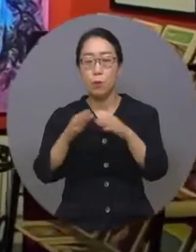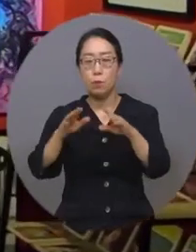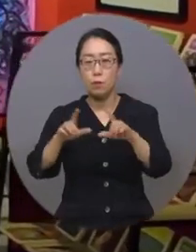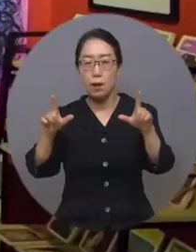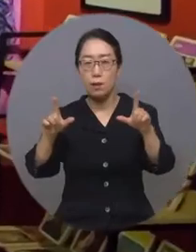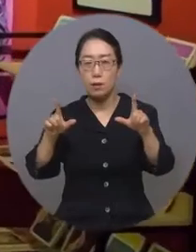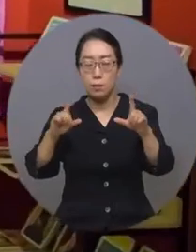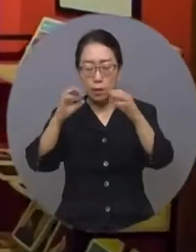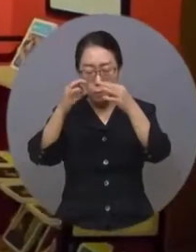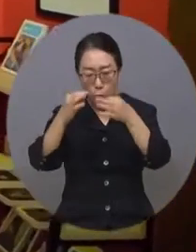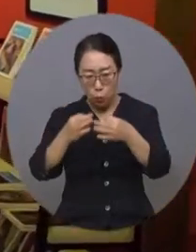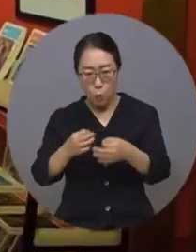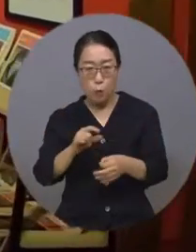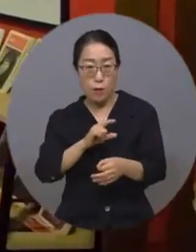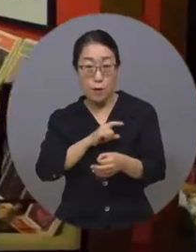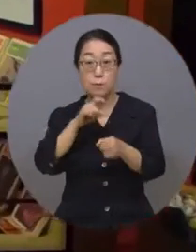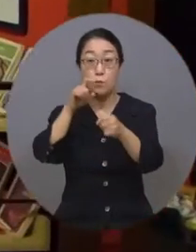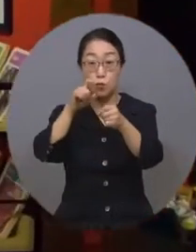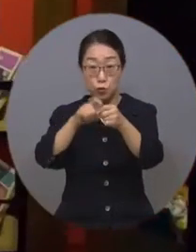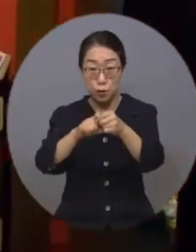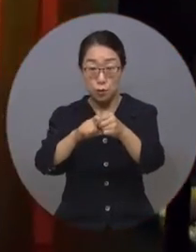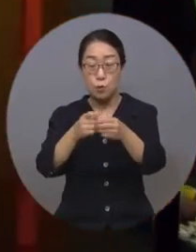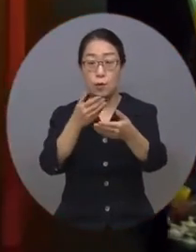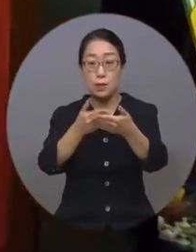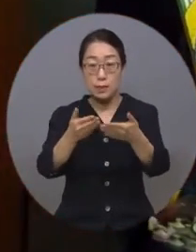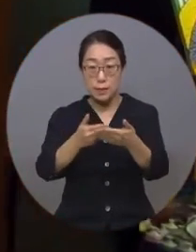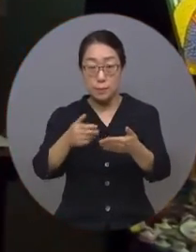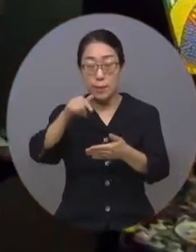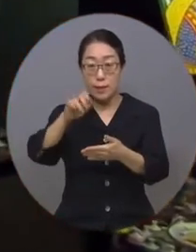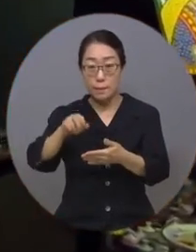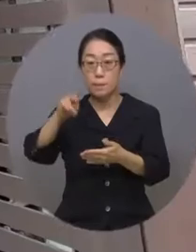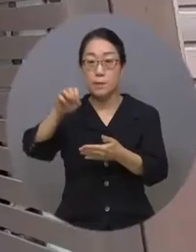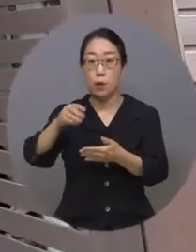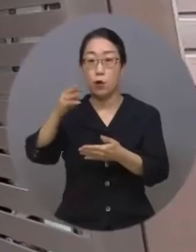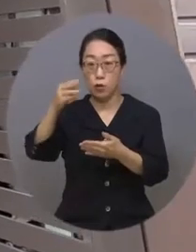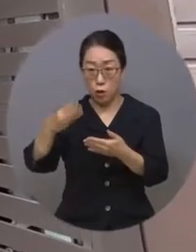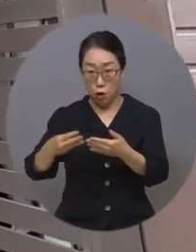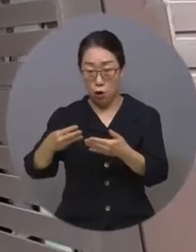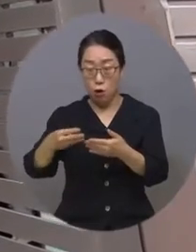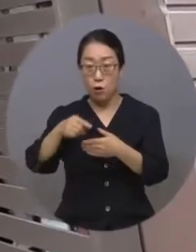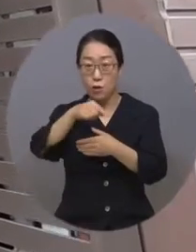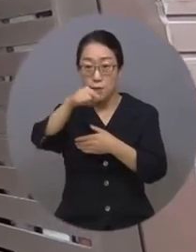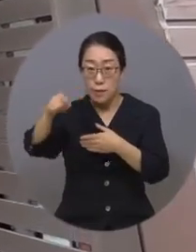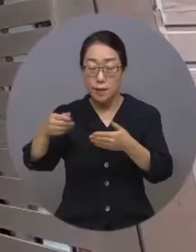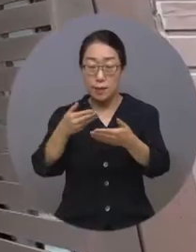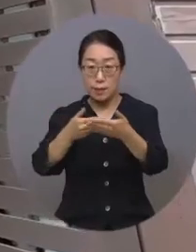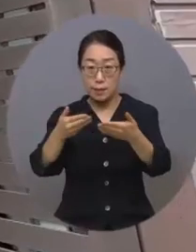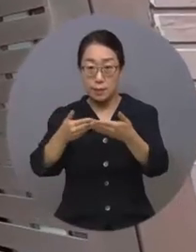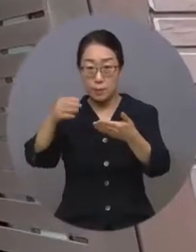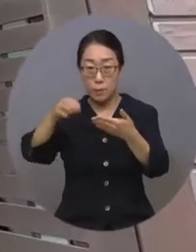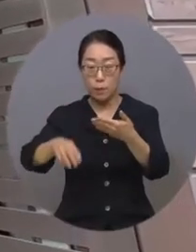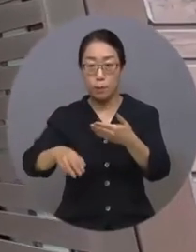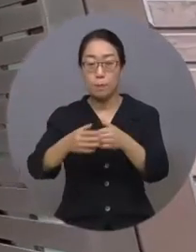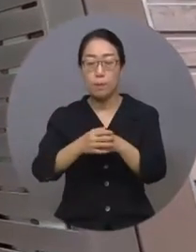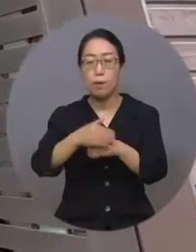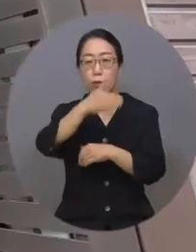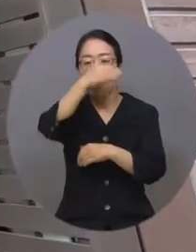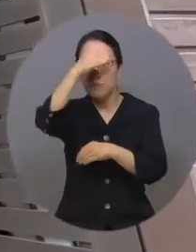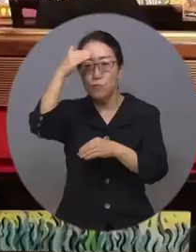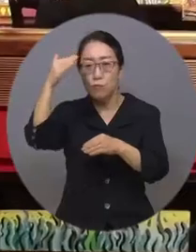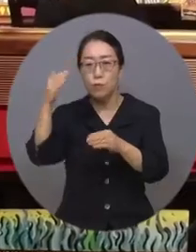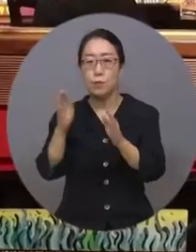현대인의 자화상이라는 주제로 회화 작업을 하고 있는 김성렬 작가의 작품이 여수 결 갤러리에서 전시 중입니다.